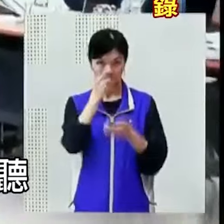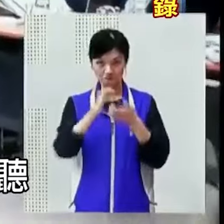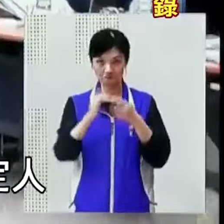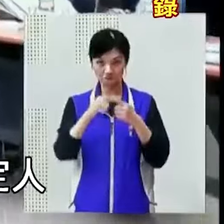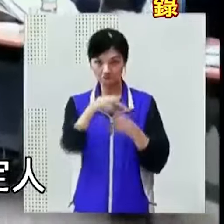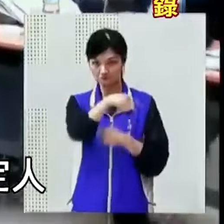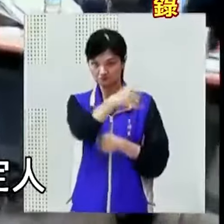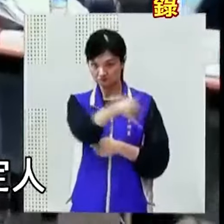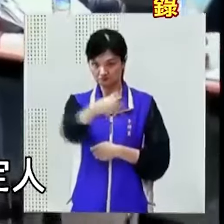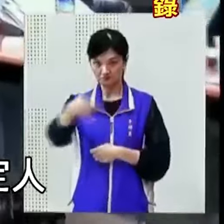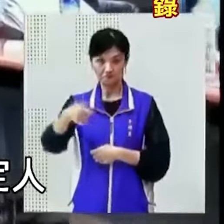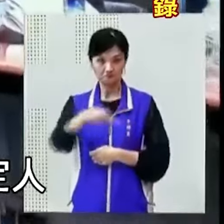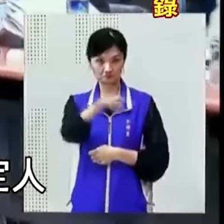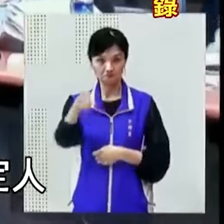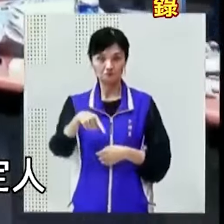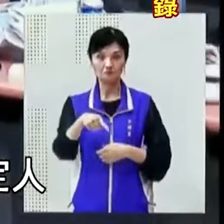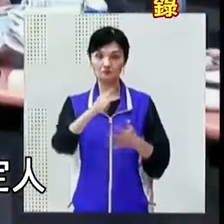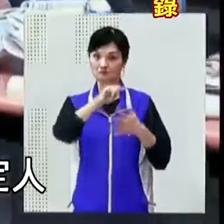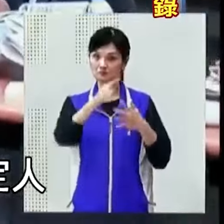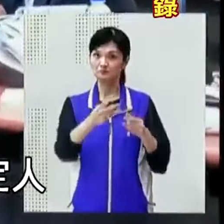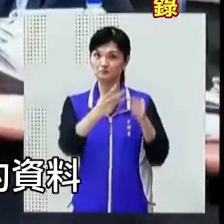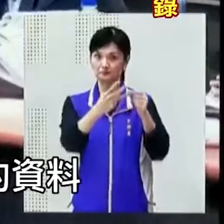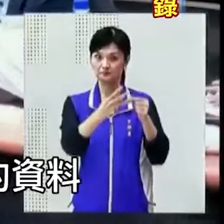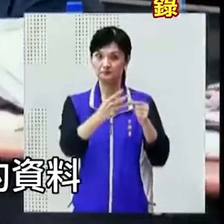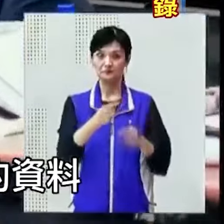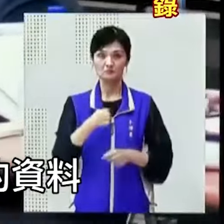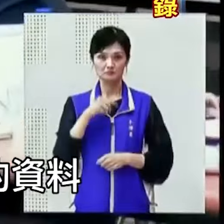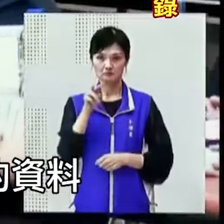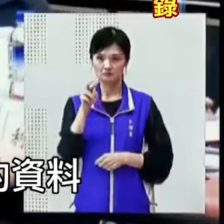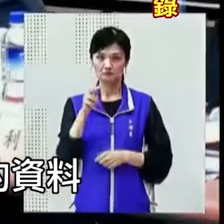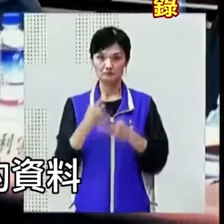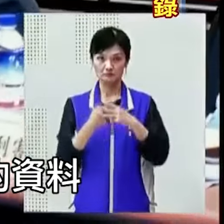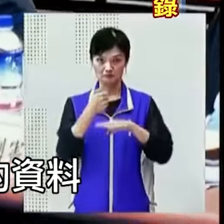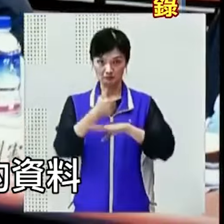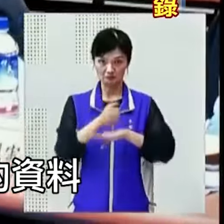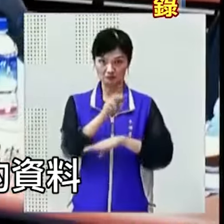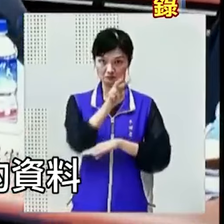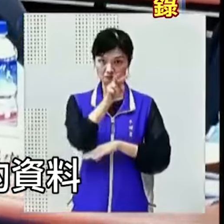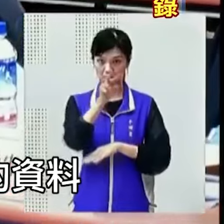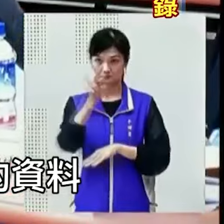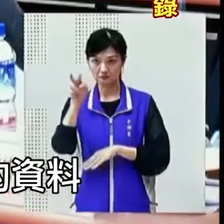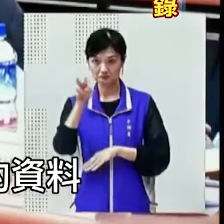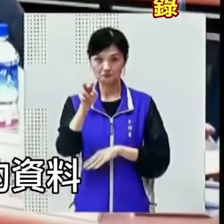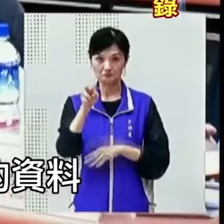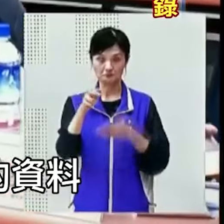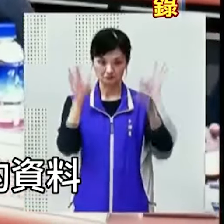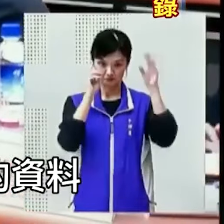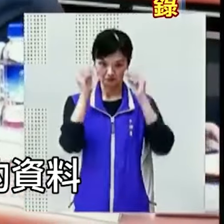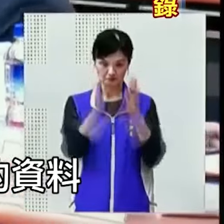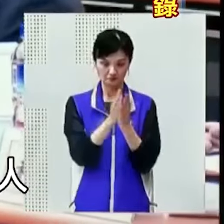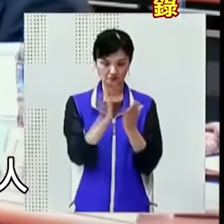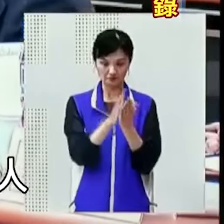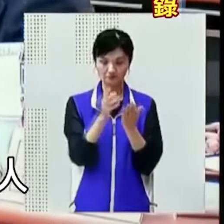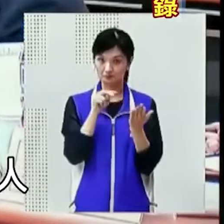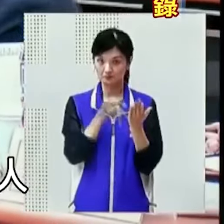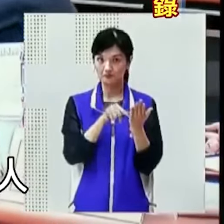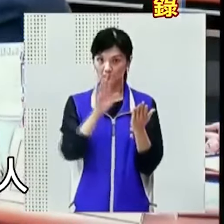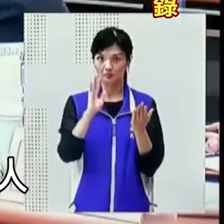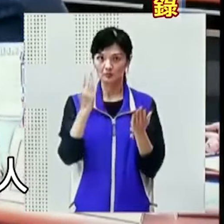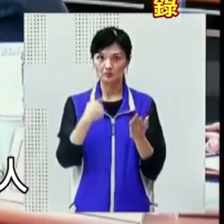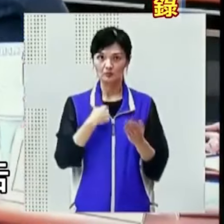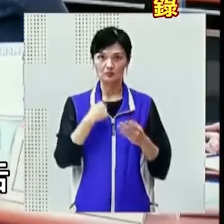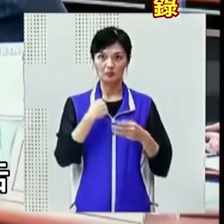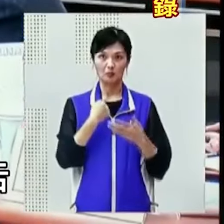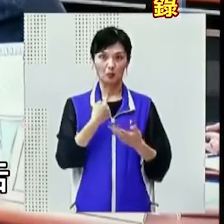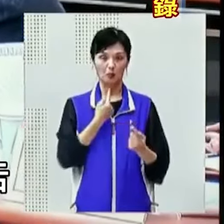听。现在已经讲了三位鉴定人，我看主席都有看到，都有在看他们的一个资料，可是我们几位